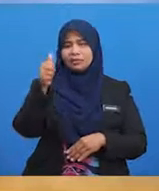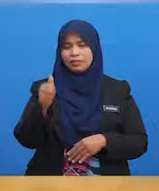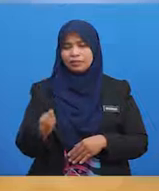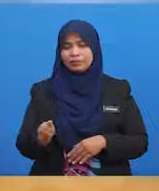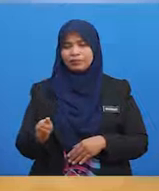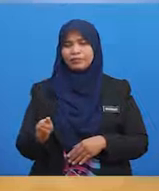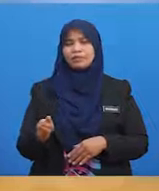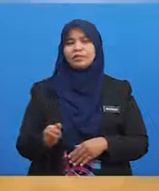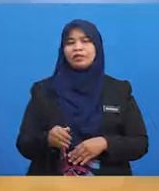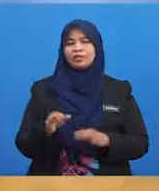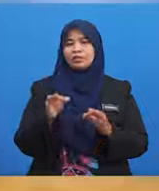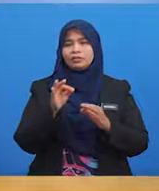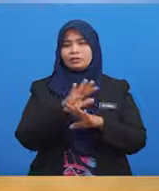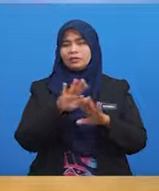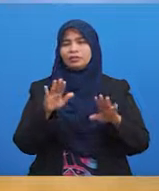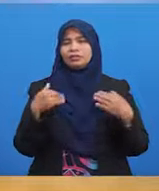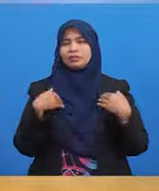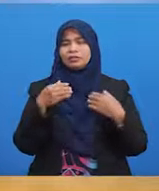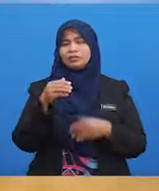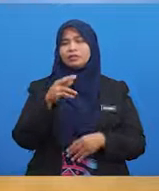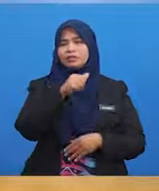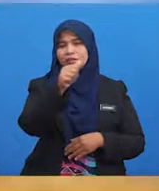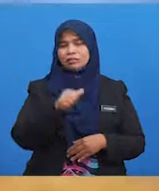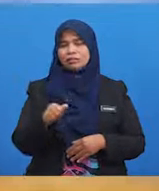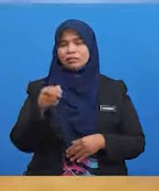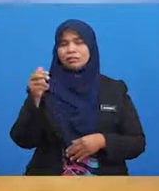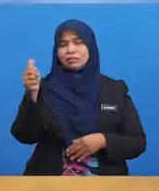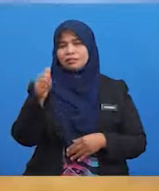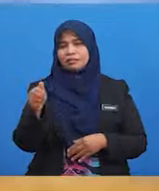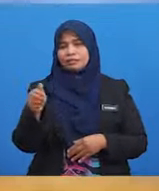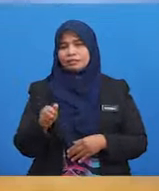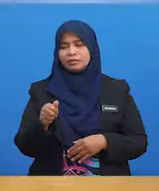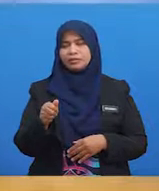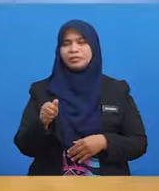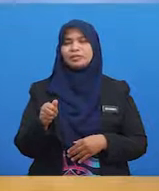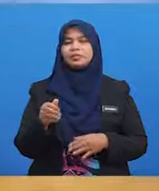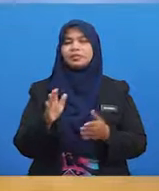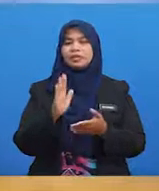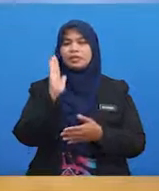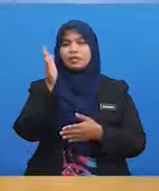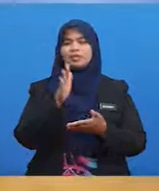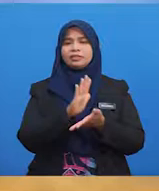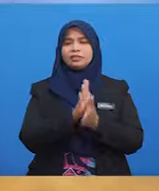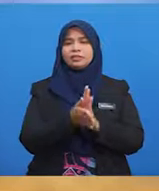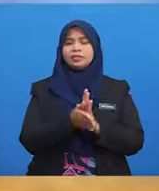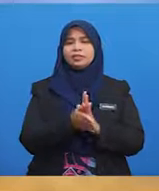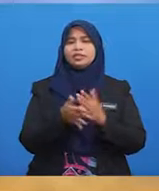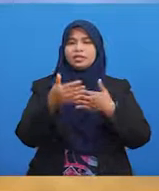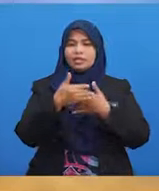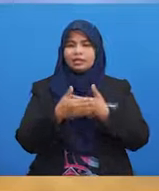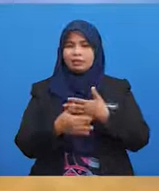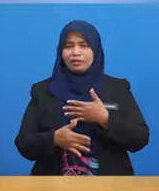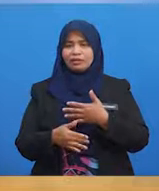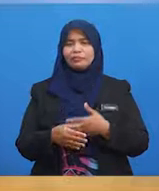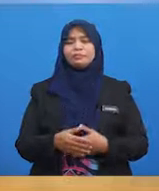hamzah, perkataan tersebut akan menjadi darah yang membawa